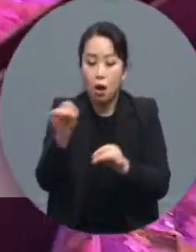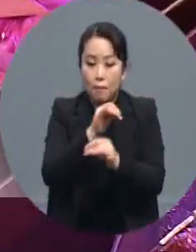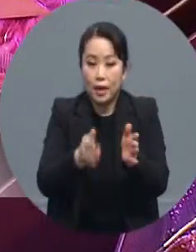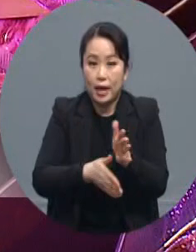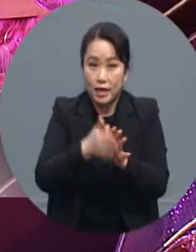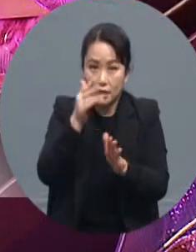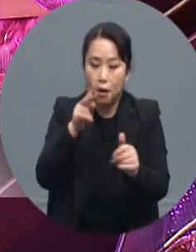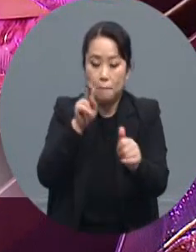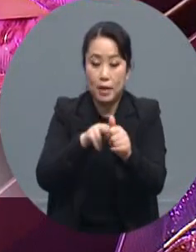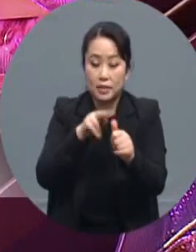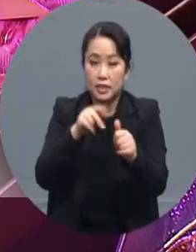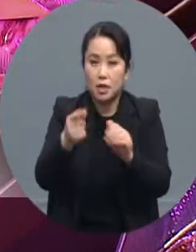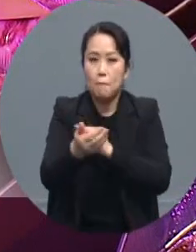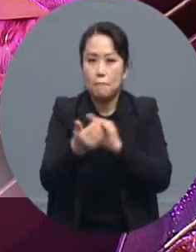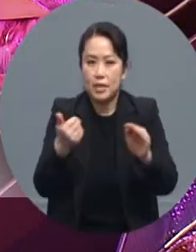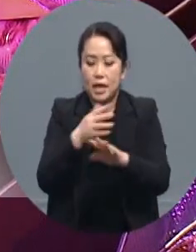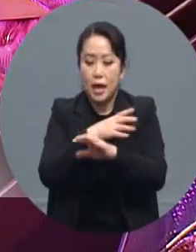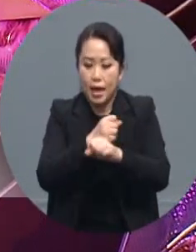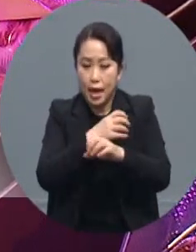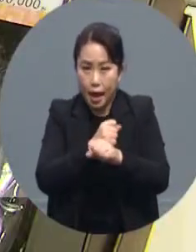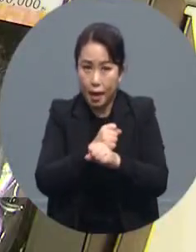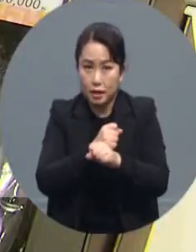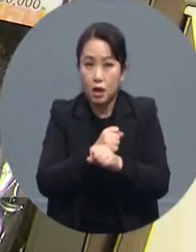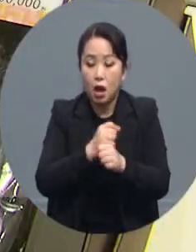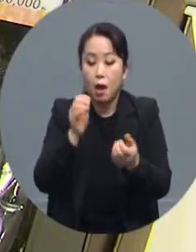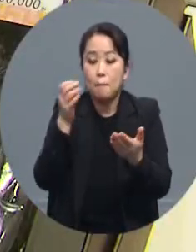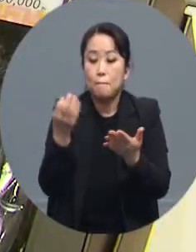예약 매출이 두 자릿수 이상 크게 늘었습니다.